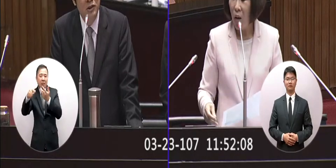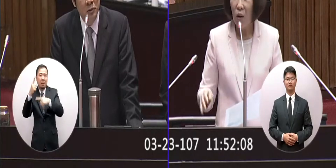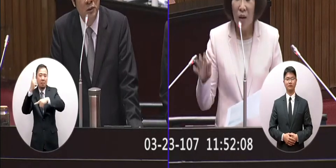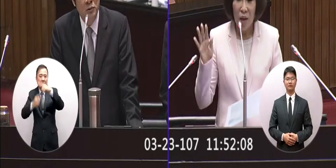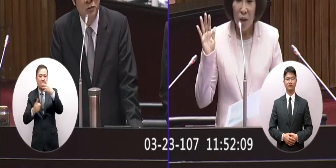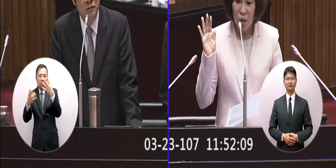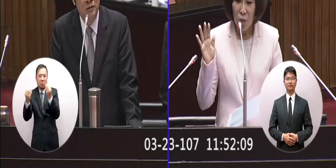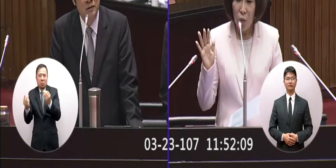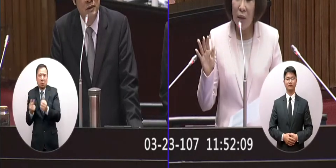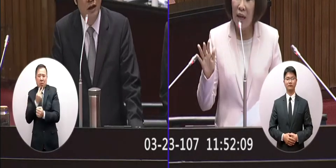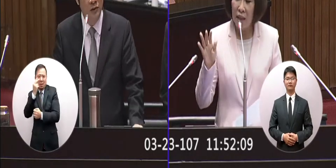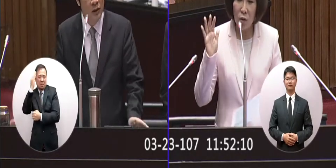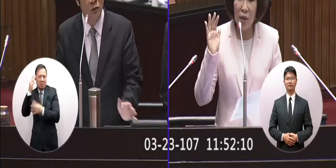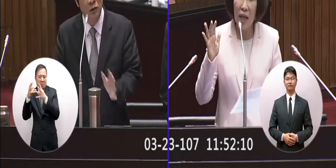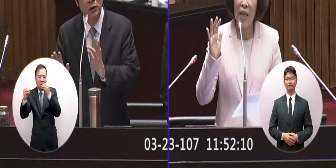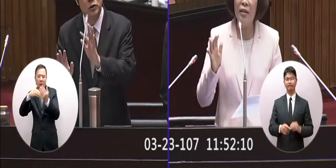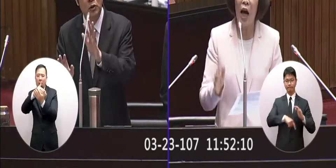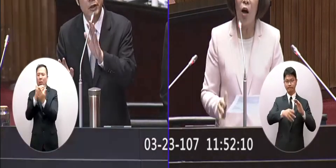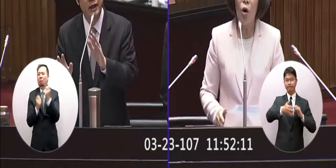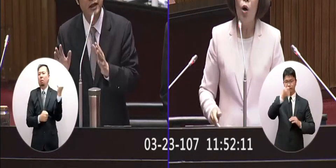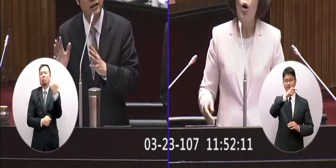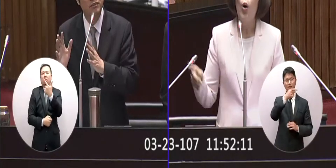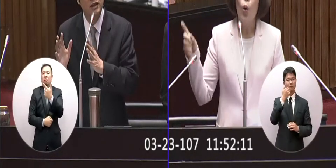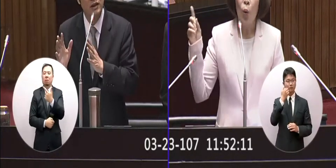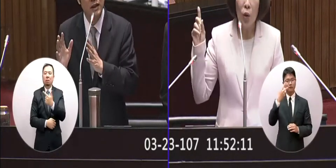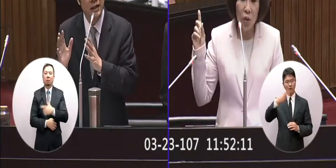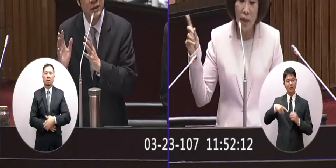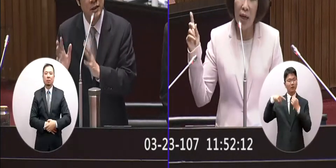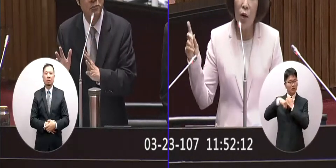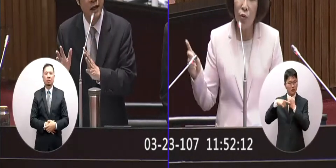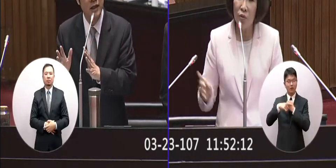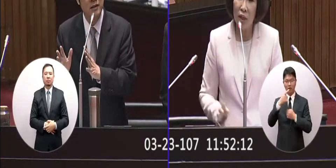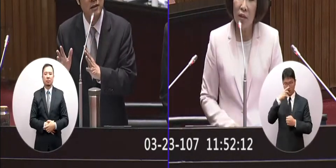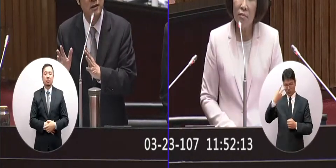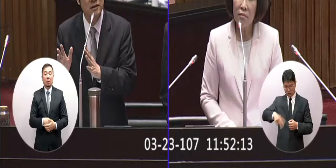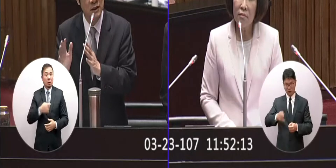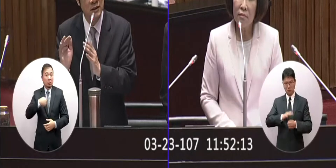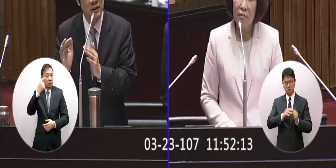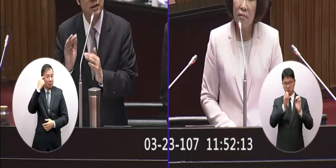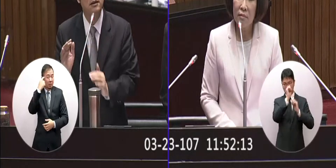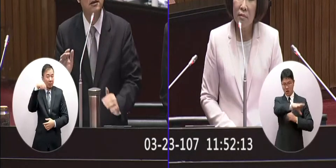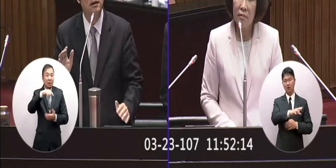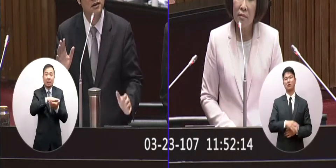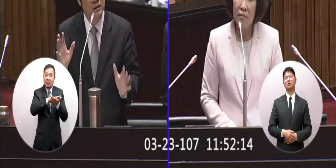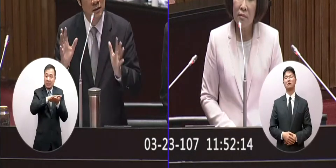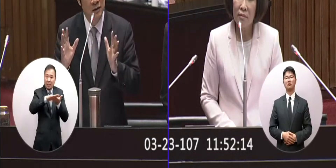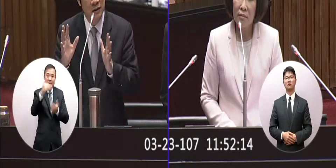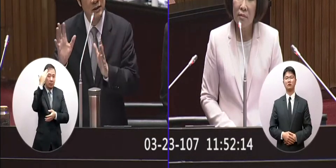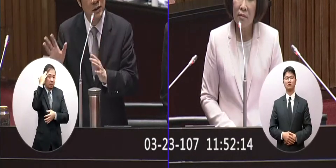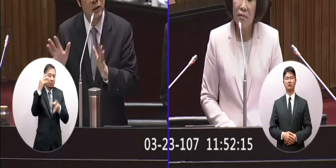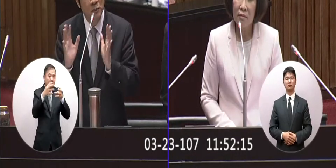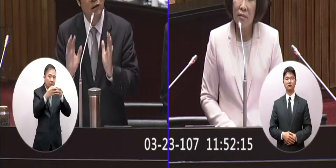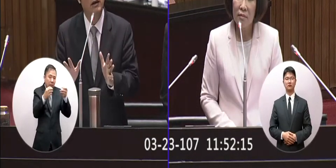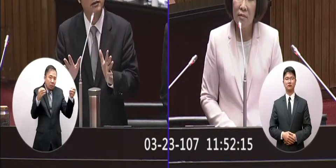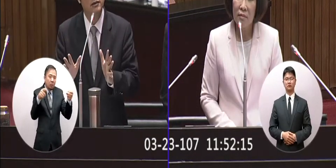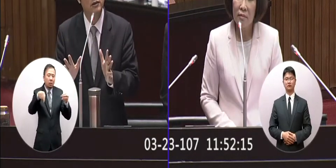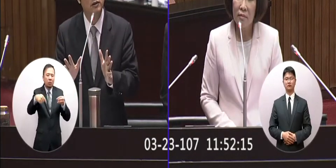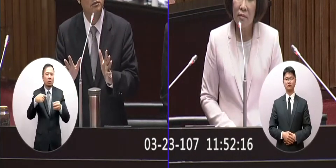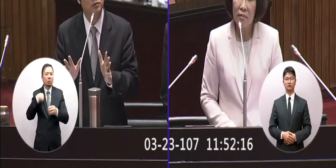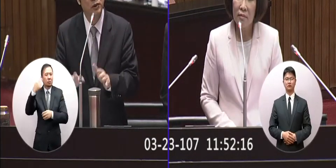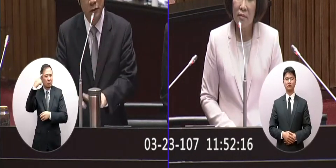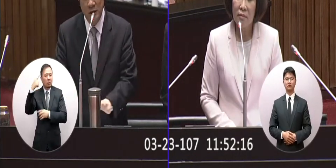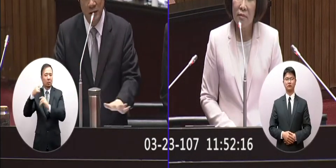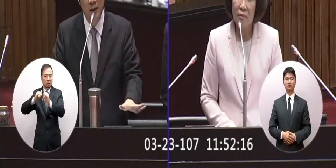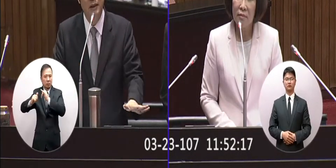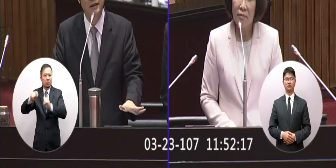烟煤，就有6种。 院长，你如果在探讨， 所谓的 我就在告诉您， 其实是跟社会报告的是